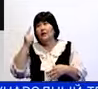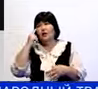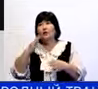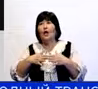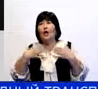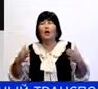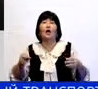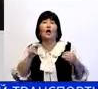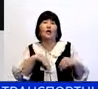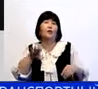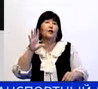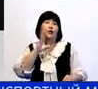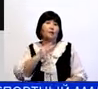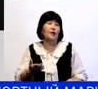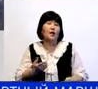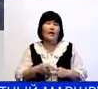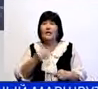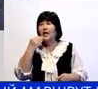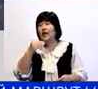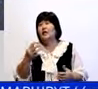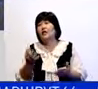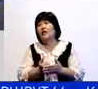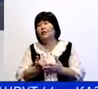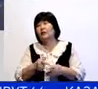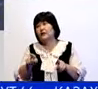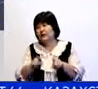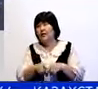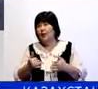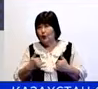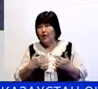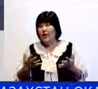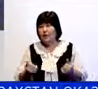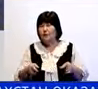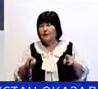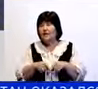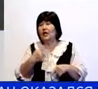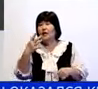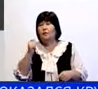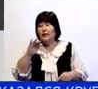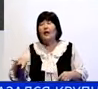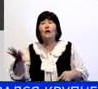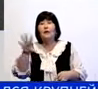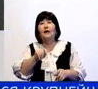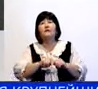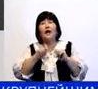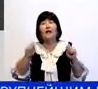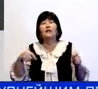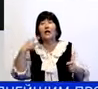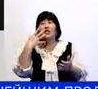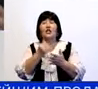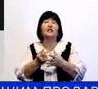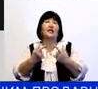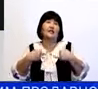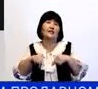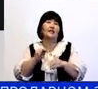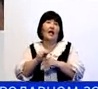огромной работоспособности. Эти качества вырабатываются с измала. У нас принимают секции с 5 лет. Повсеместно открываются и частные